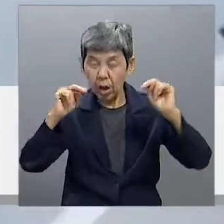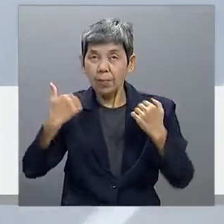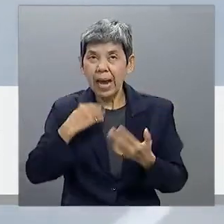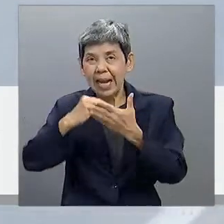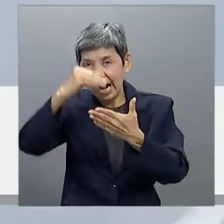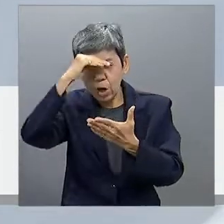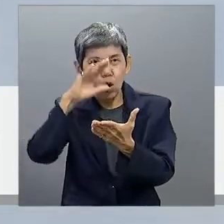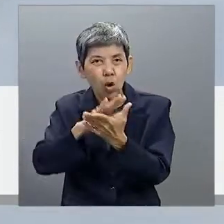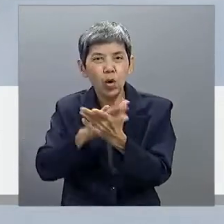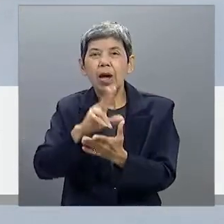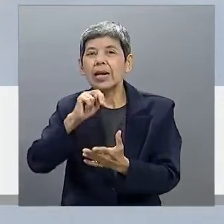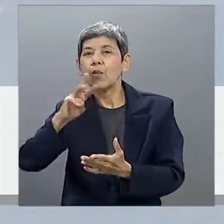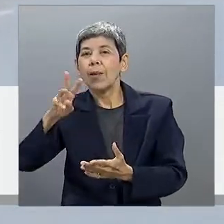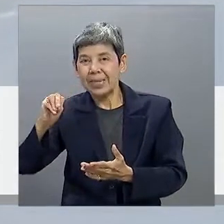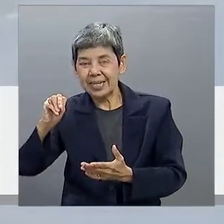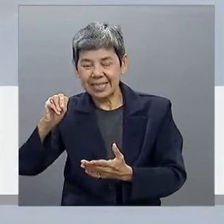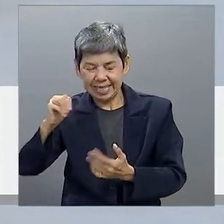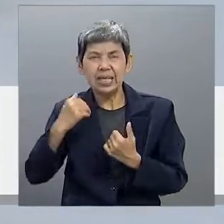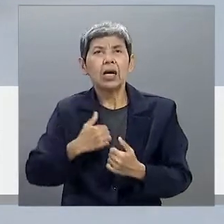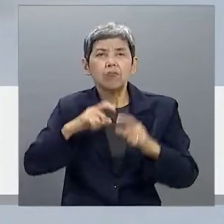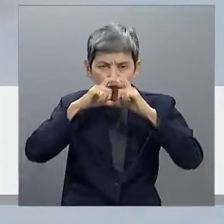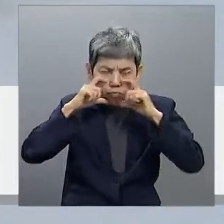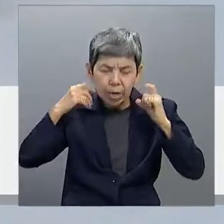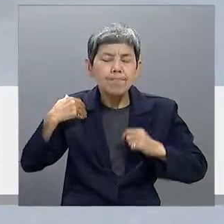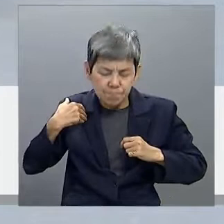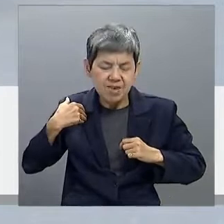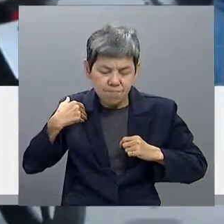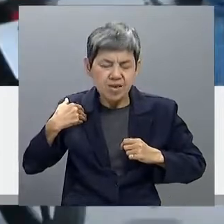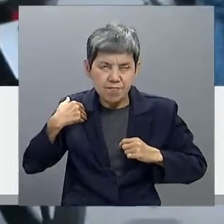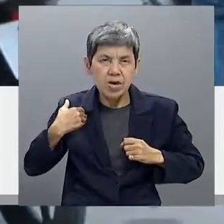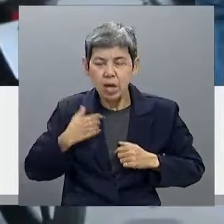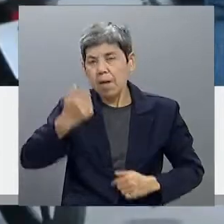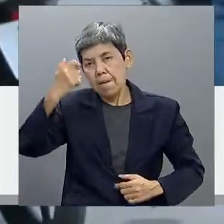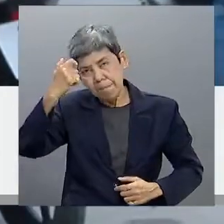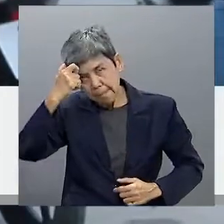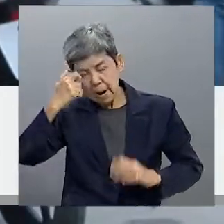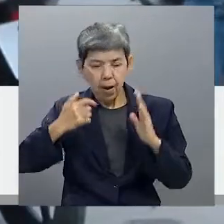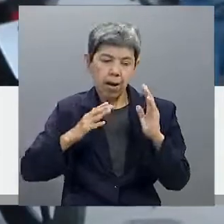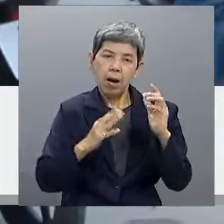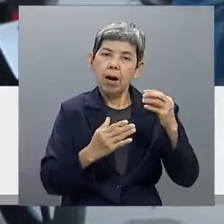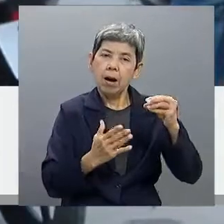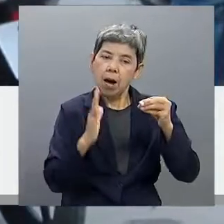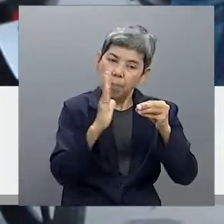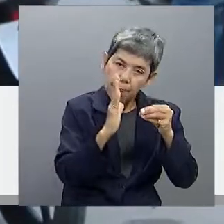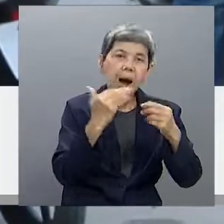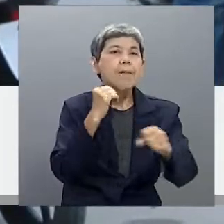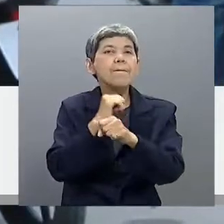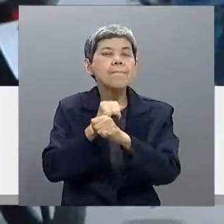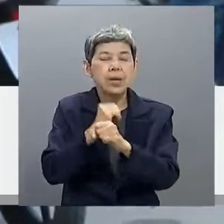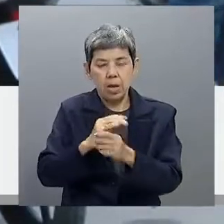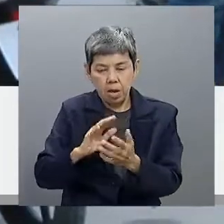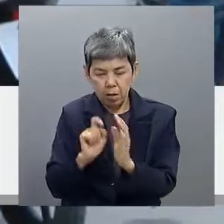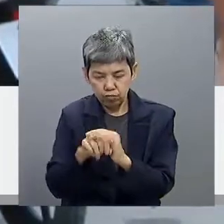นวมินทราชูทิศมัชฌิมยังคงสวมหน้ากากอนามัยตรวจอุณหภูมิร่างกายล้างมือด้วยเจลแอลกอฮอล์ก่อนเข้าโรงเรียน